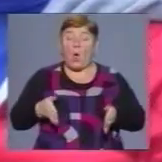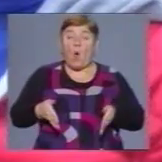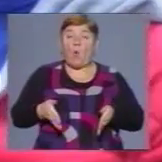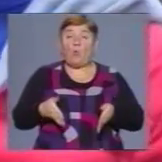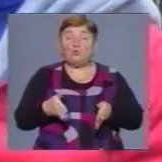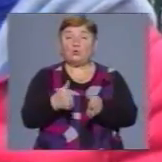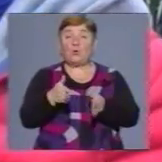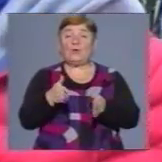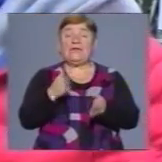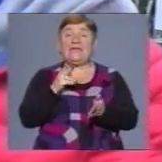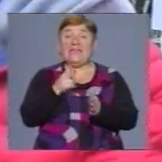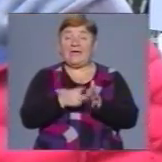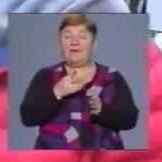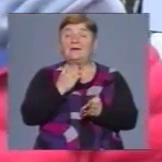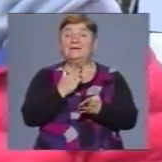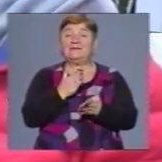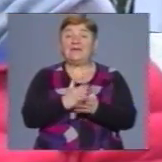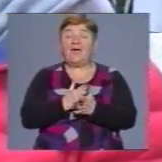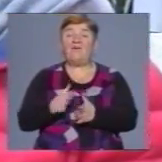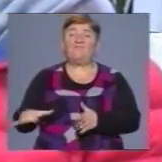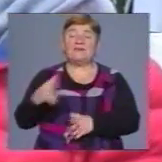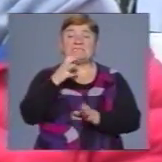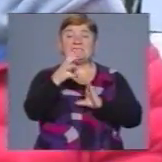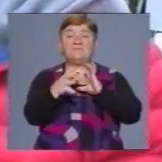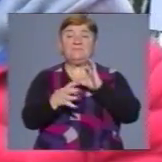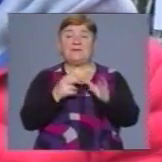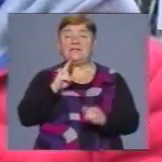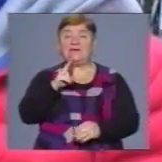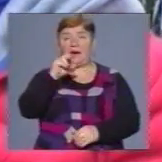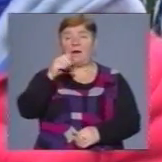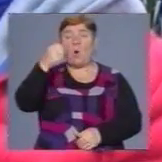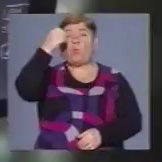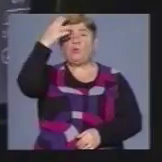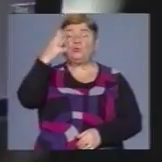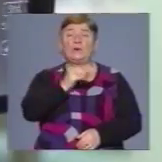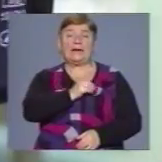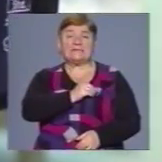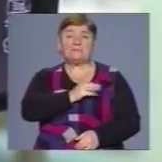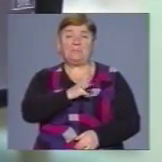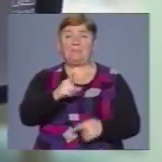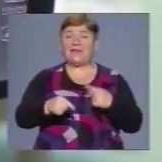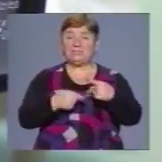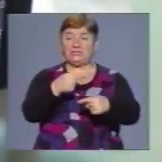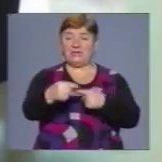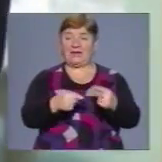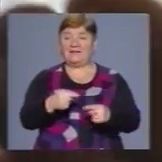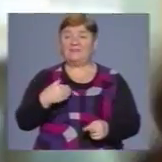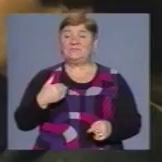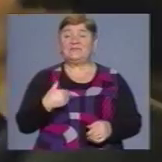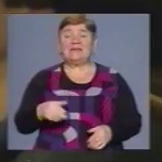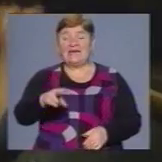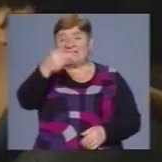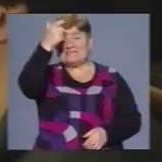перлинами, які весь світ визнає як культурну спадщину. Другий головний герой стрічки –